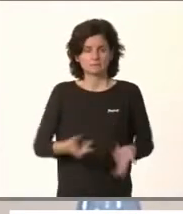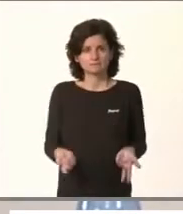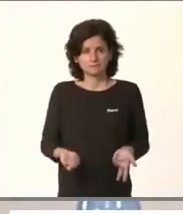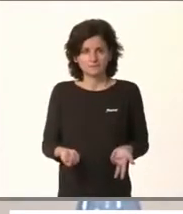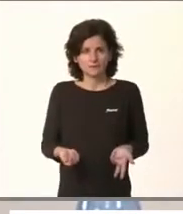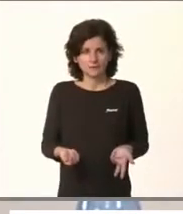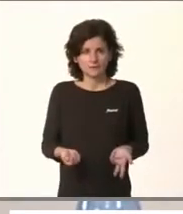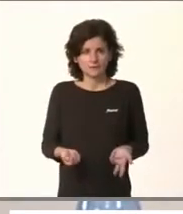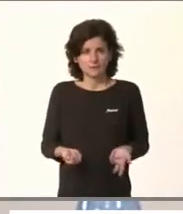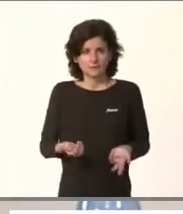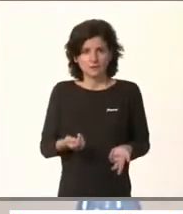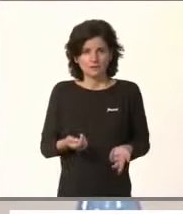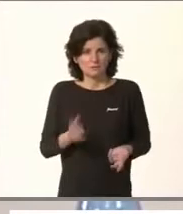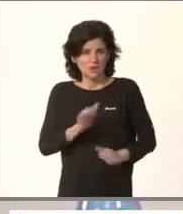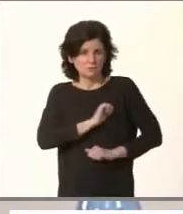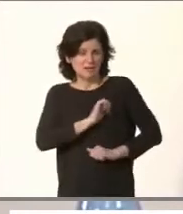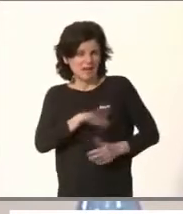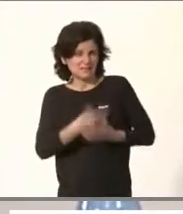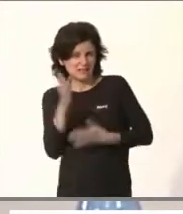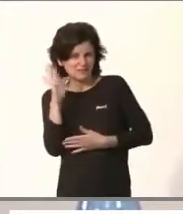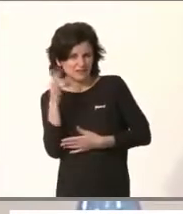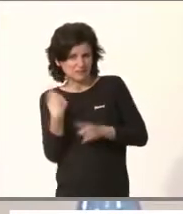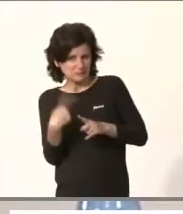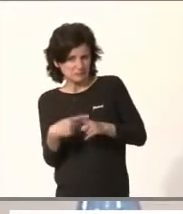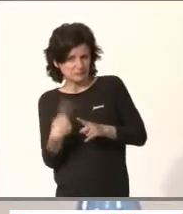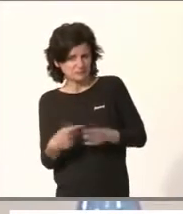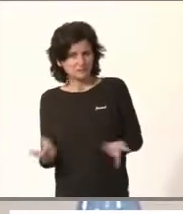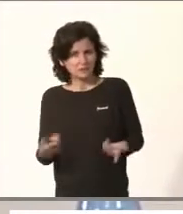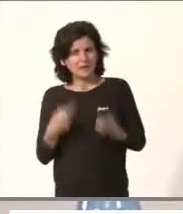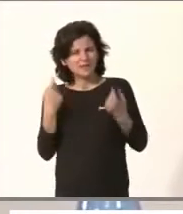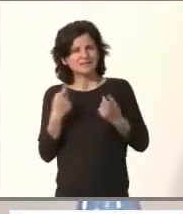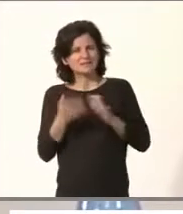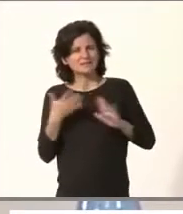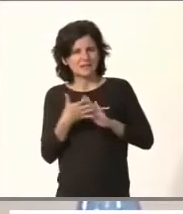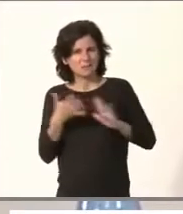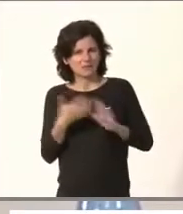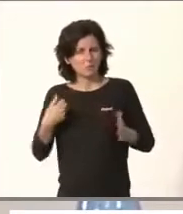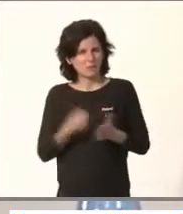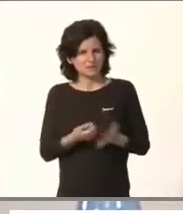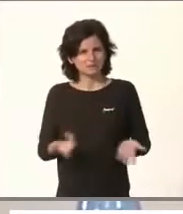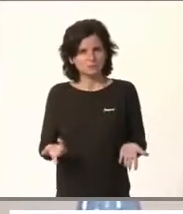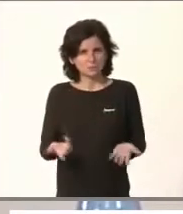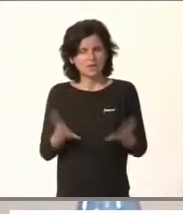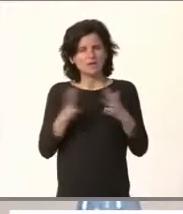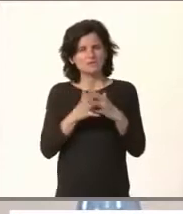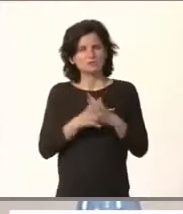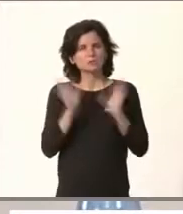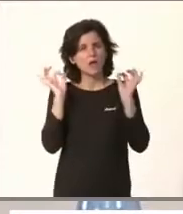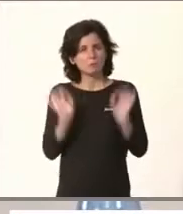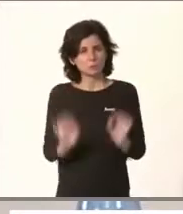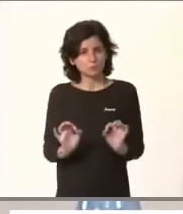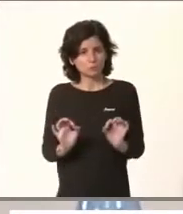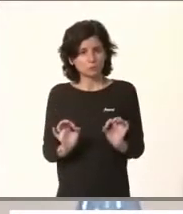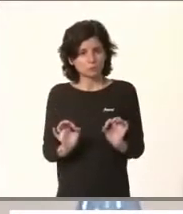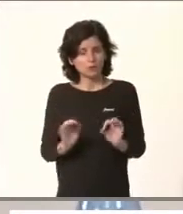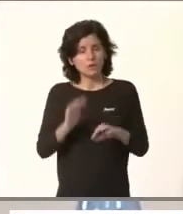Però si te poden vacunar dimarts, per què esperar-te el divendres? Si així el que se tracta és de ser més ràpids possibles i de tindre ja una infraestructura que farà